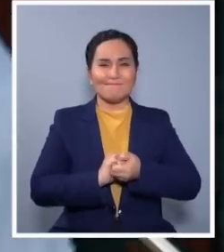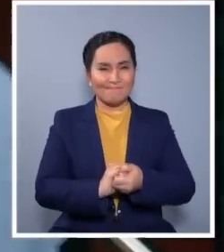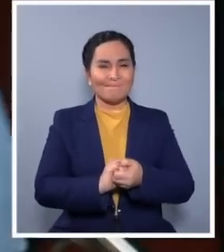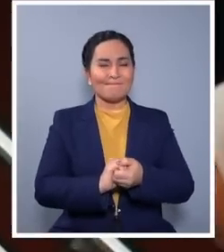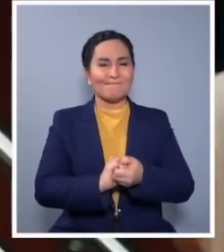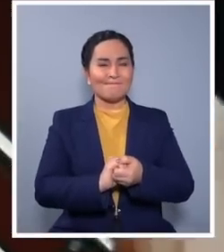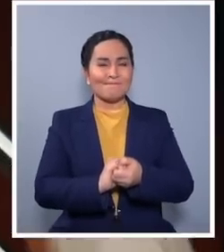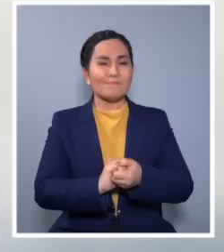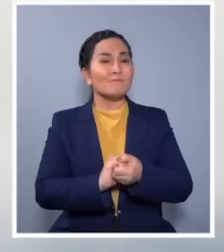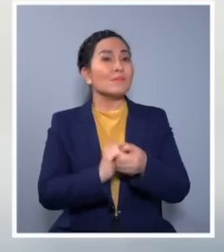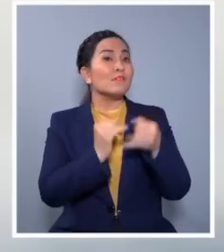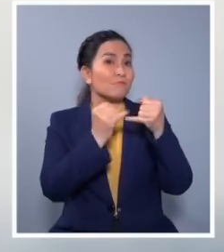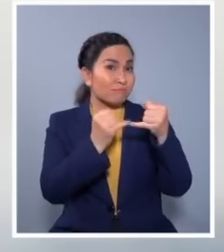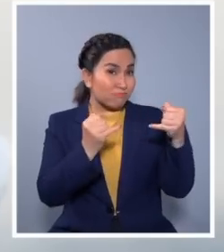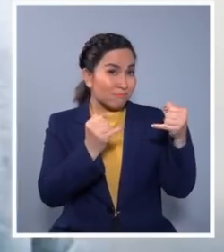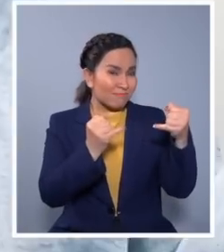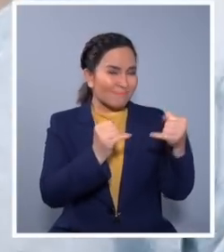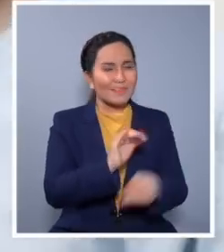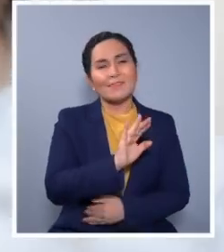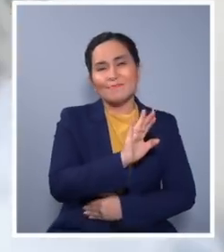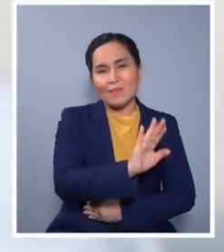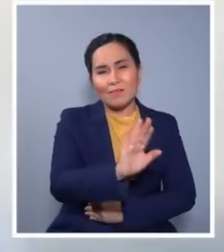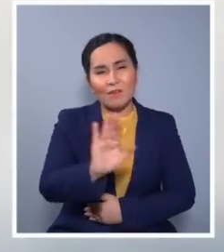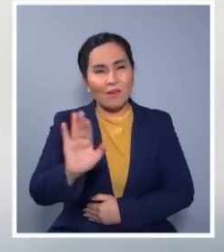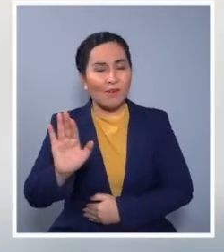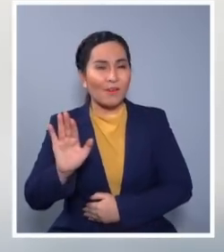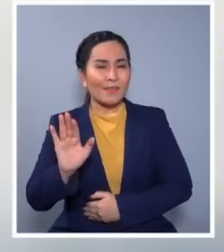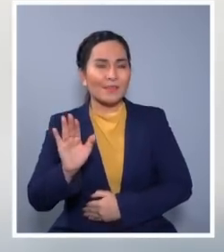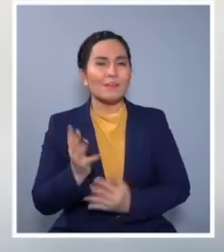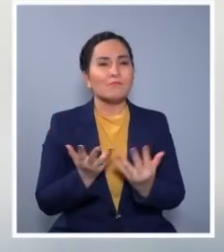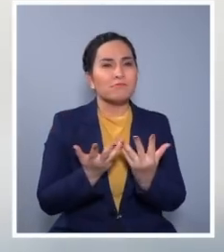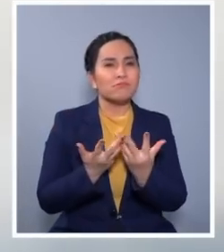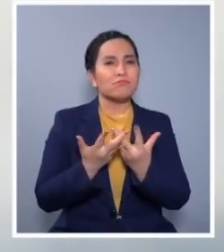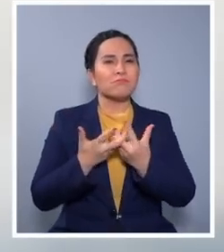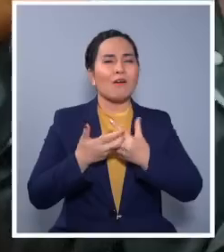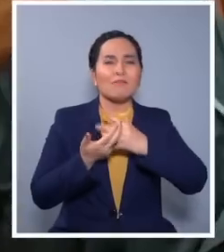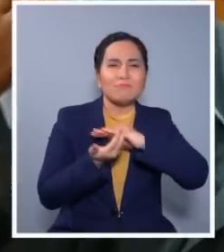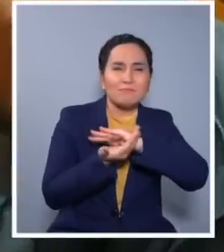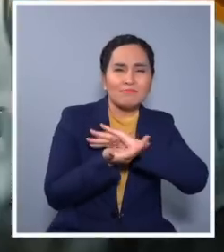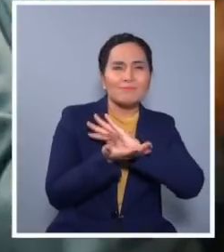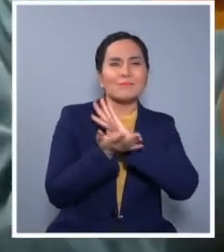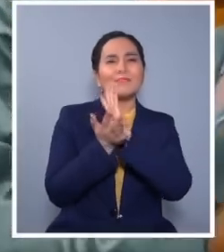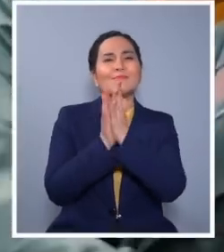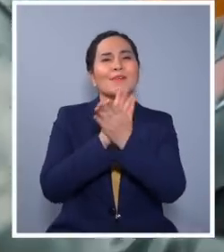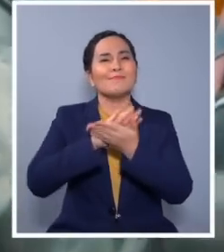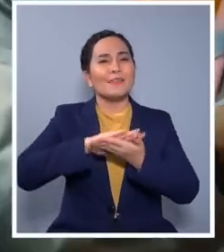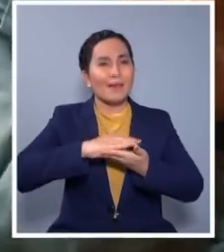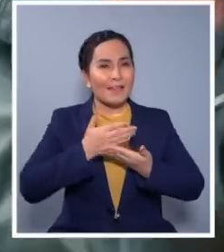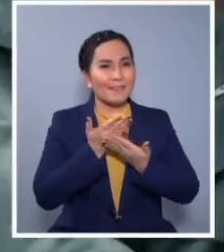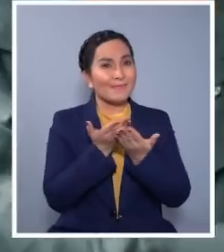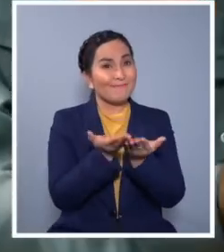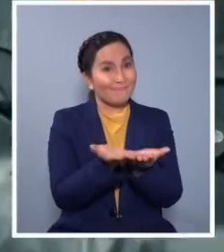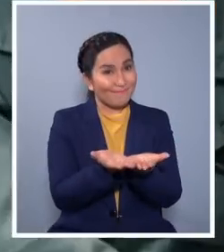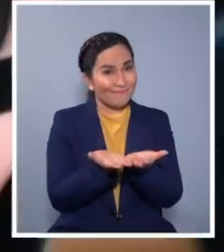เดียว จากฟางเส้นน้อยรับร้อยเป็นแผ่ลำให